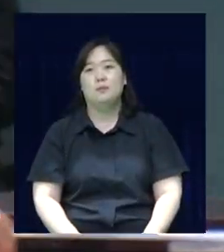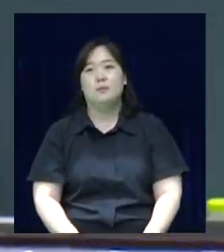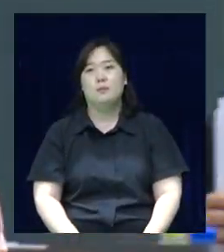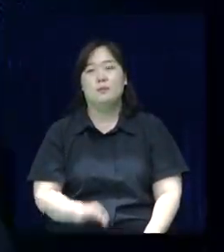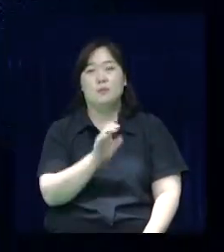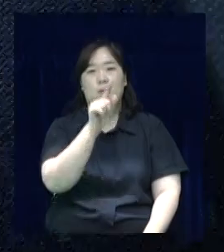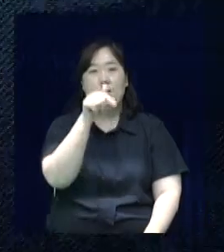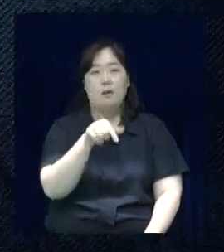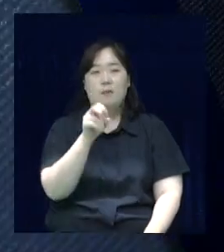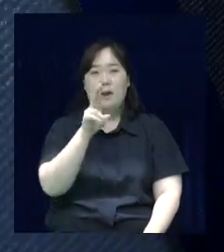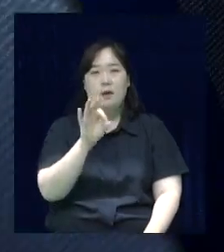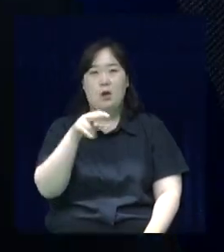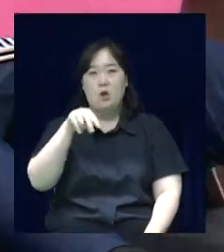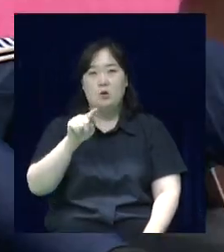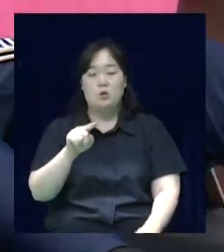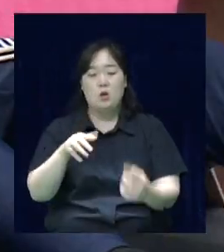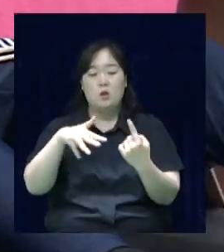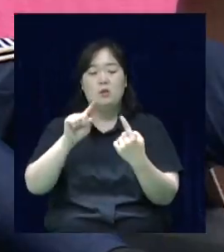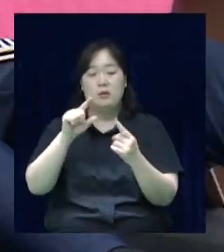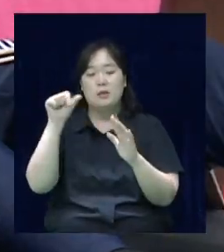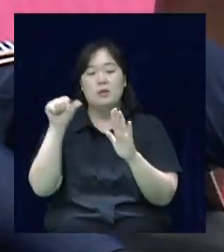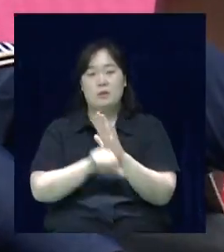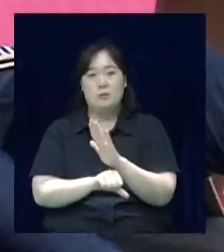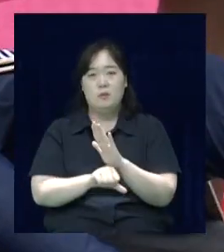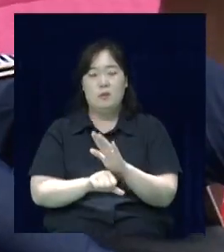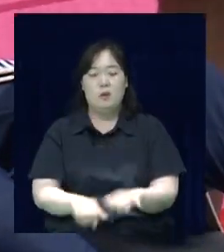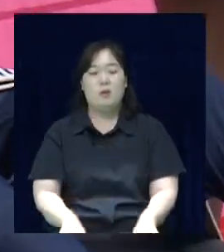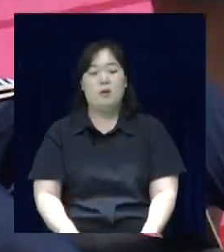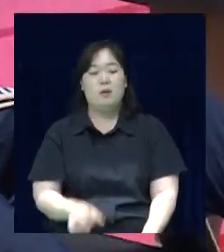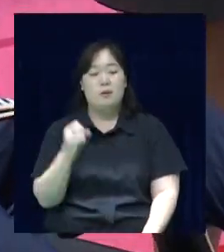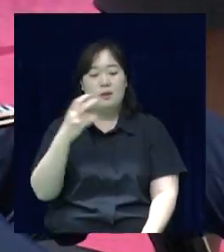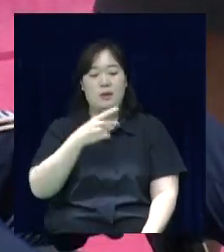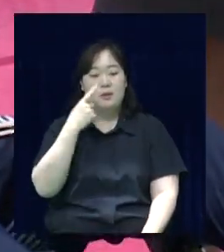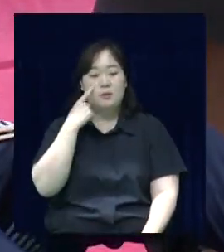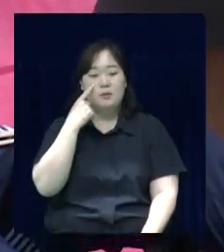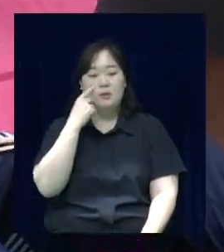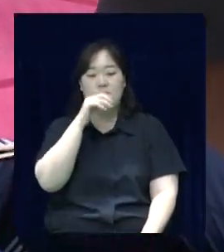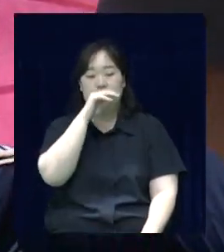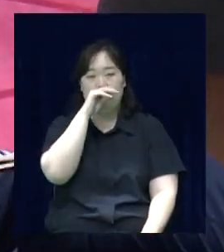박영서 선수 1차 시도는 실패로 돌아갔었는데요. 다시 보시죠.